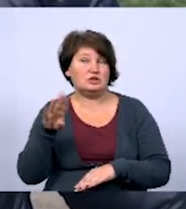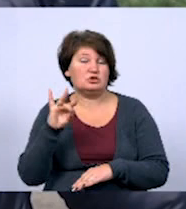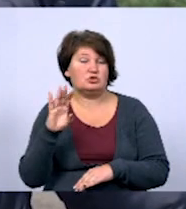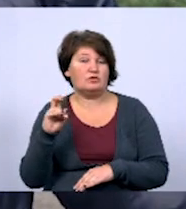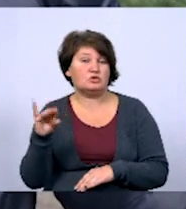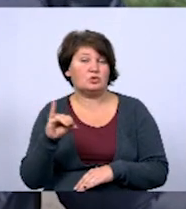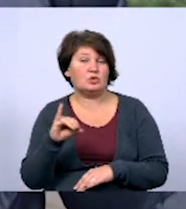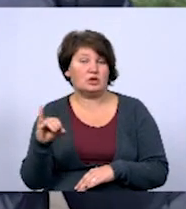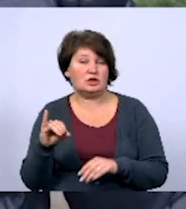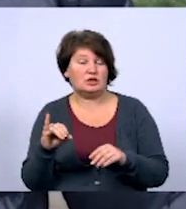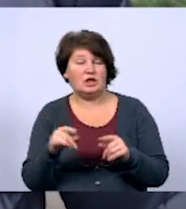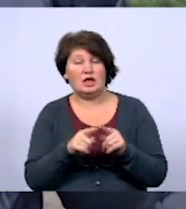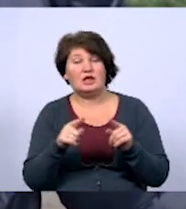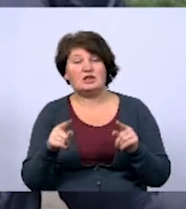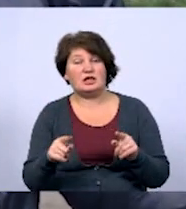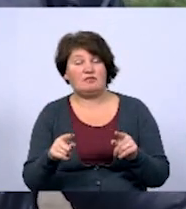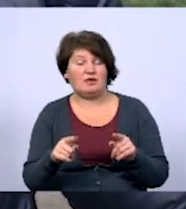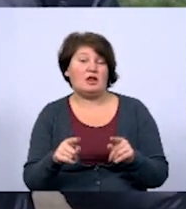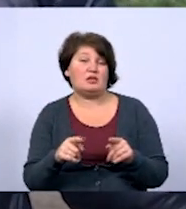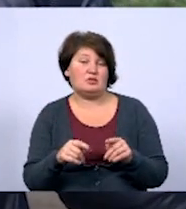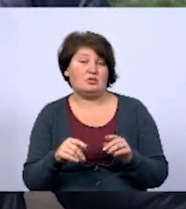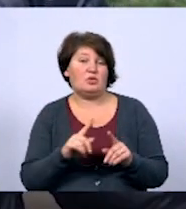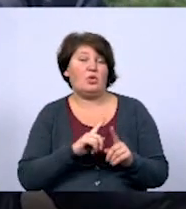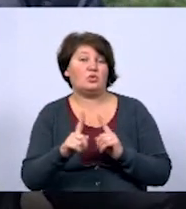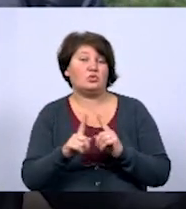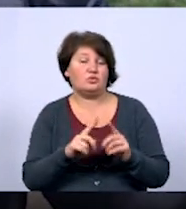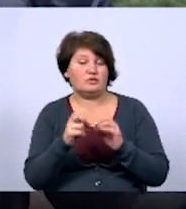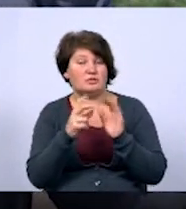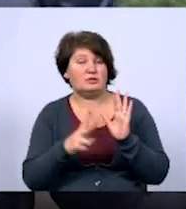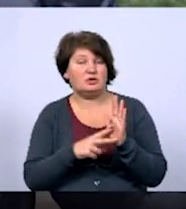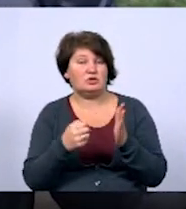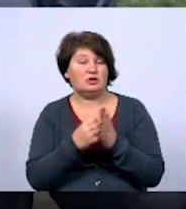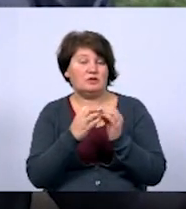Інтервал руху в годину пік становитиме від 17 до 19 хвилин, а